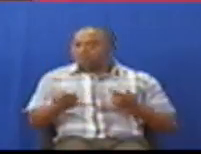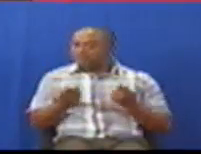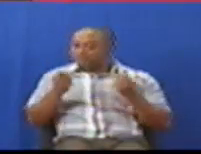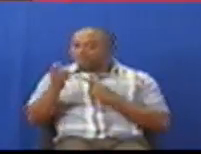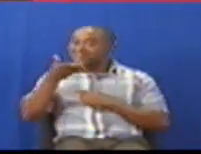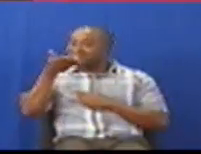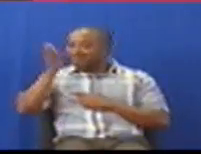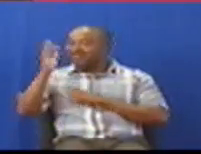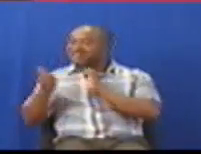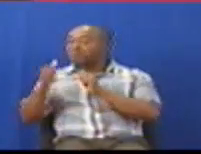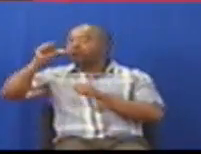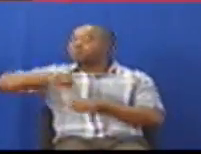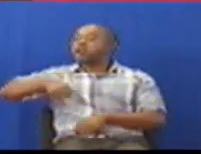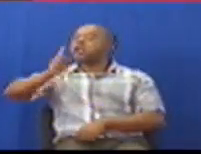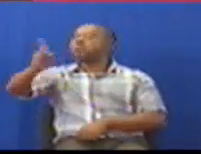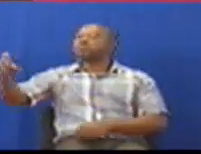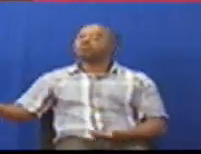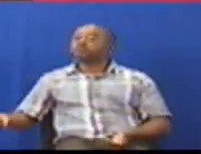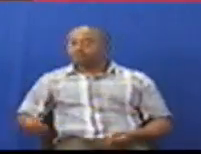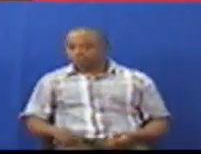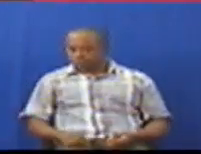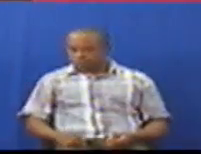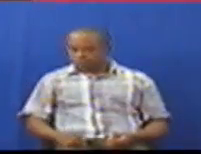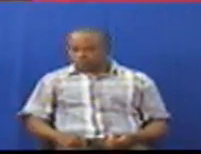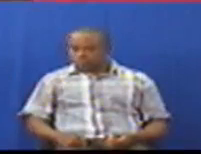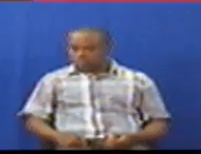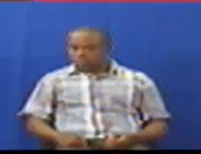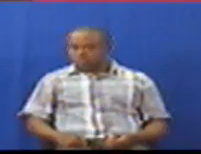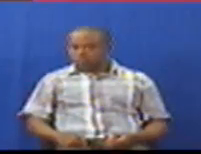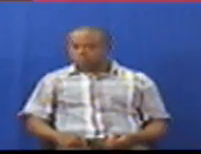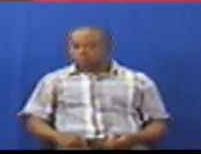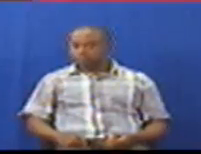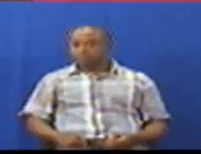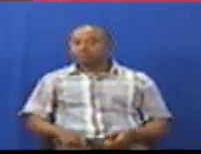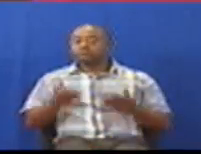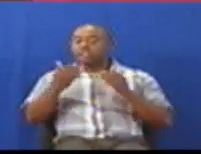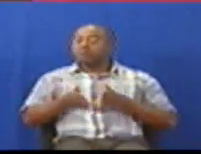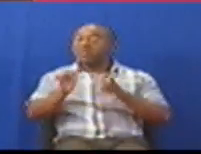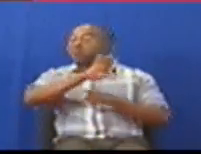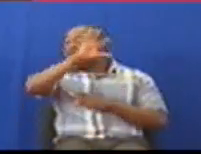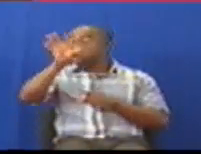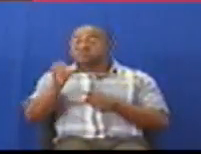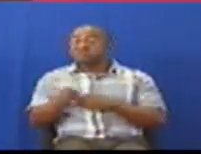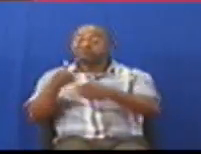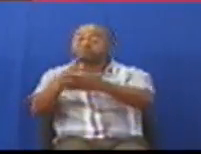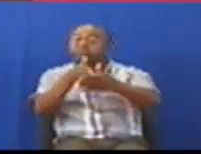Unaona? Na ndo huyo mbunge anayenipa taarifa mimi. Sawa? Barabara zote hazipitiki.